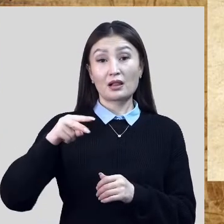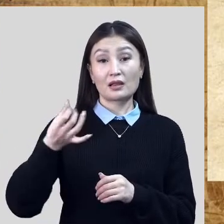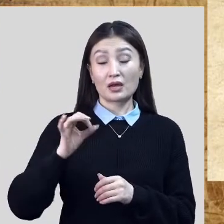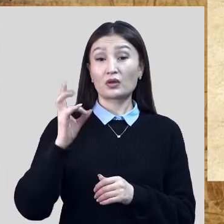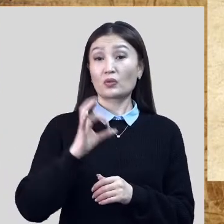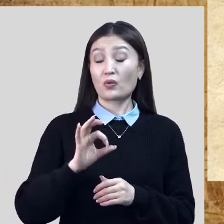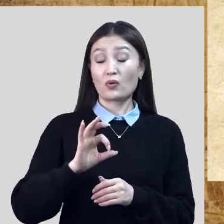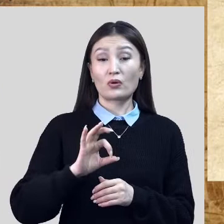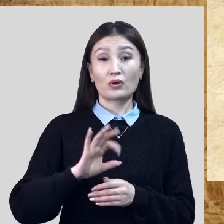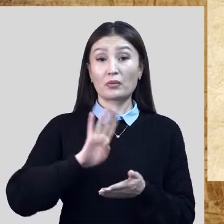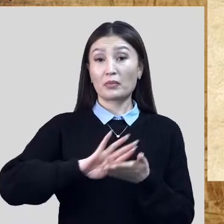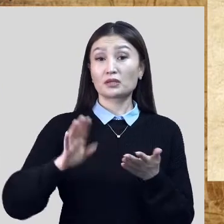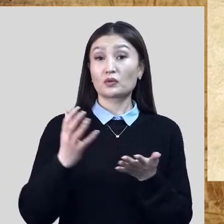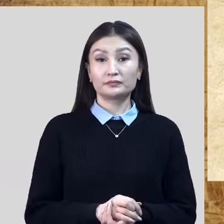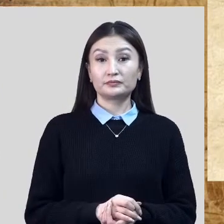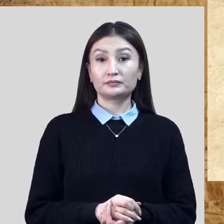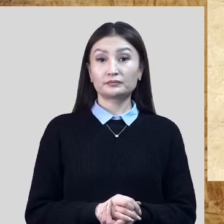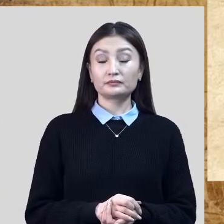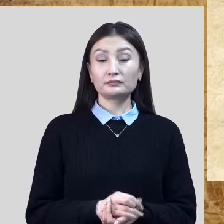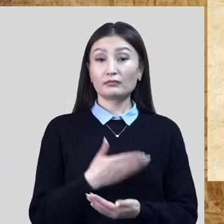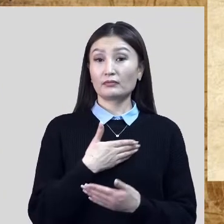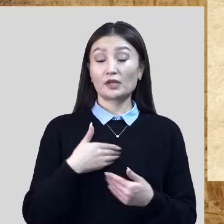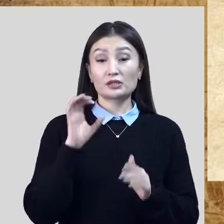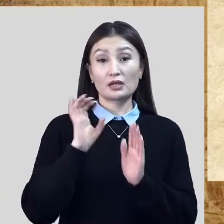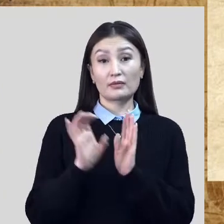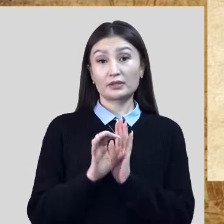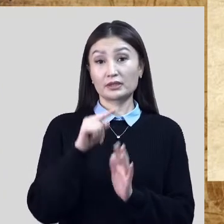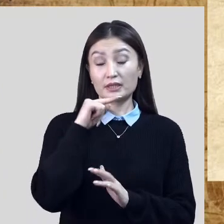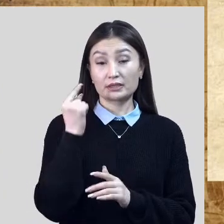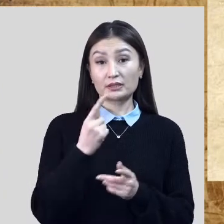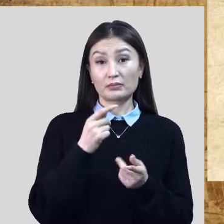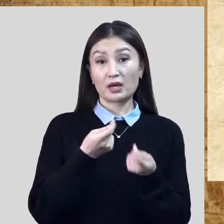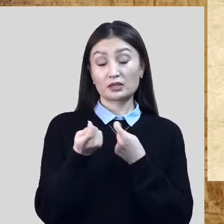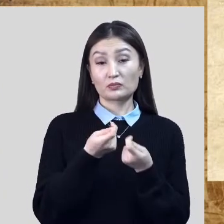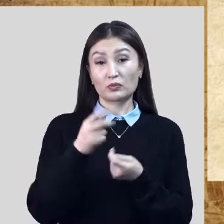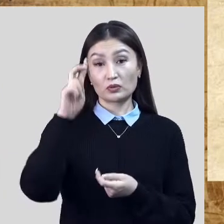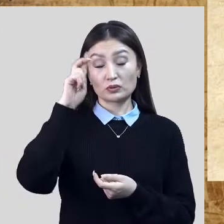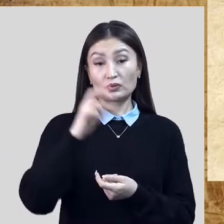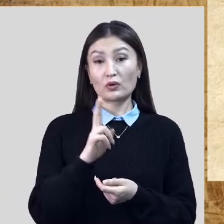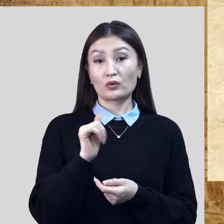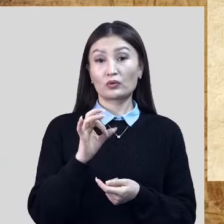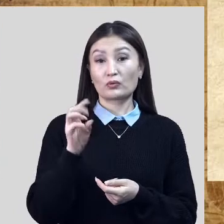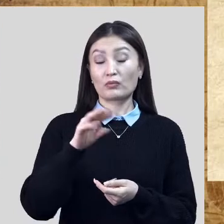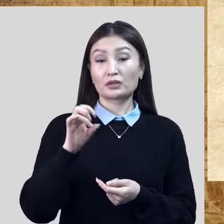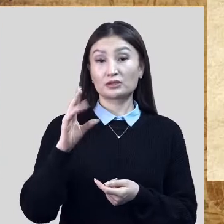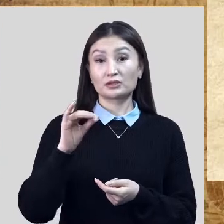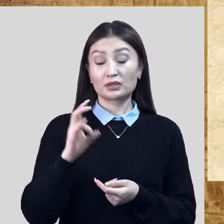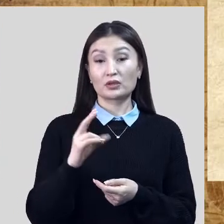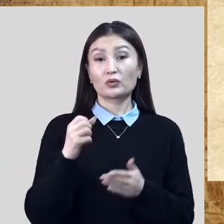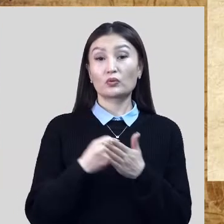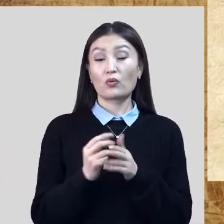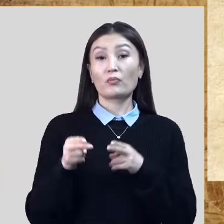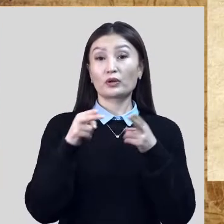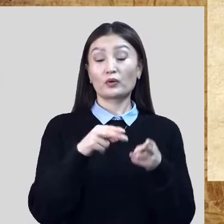но без всякого успеха. Не желая подчиняться российскому господству, Курманджан Датка еще до